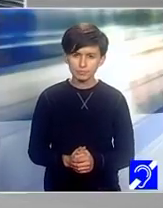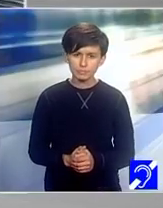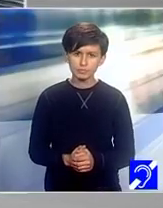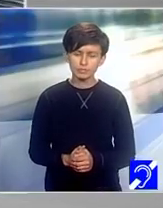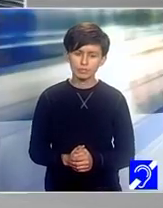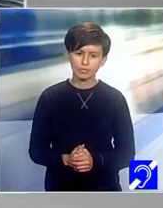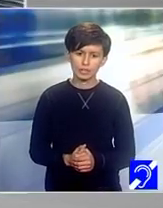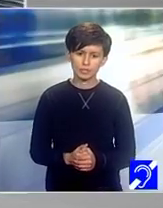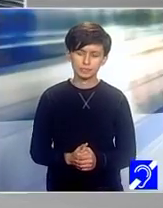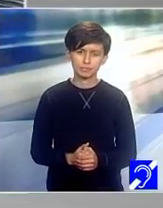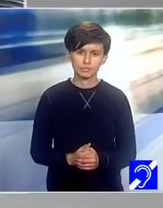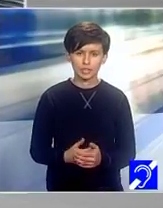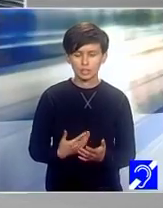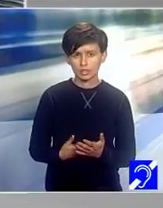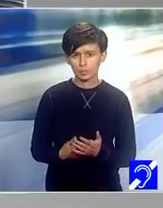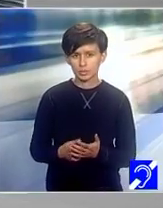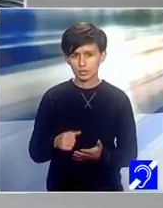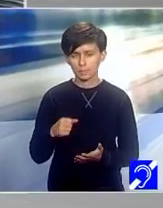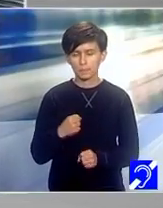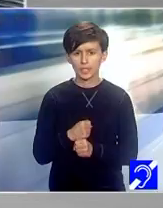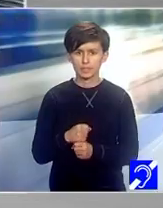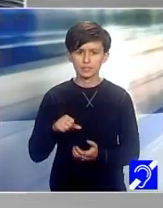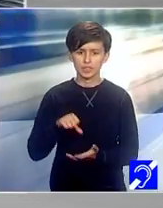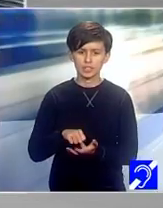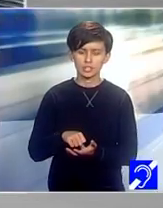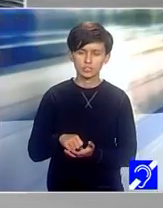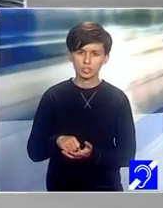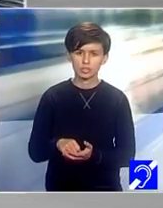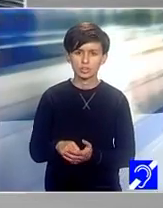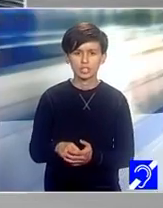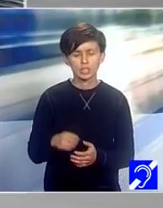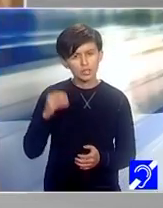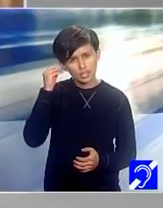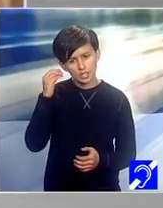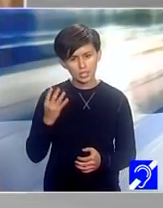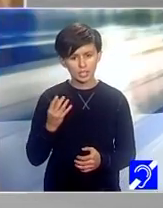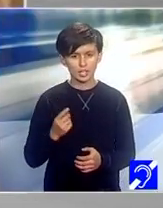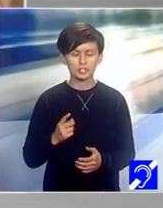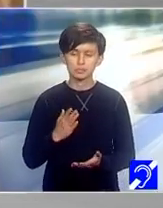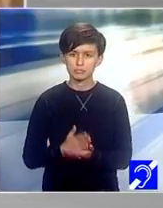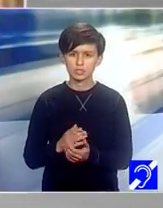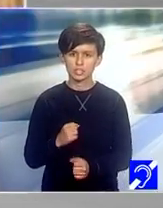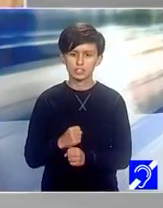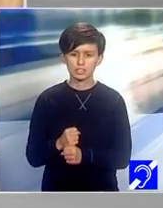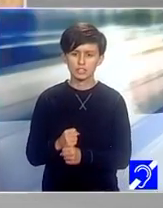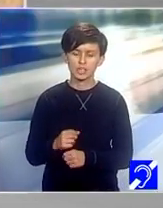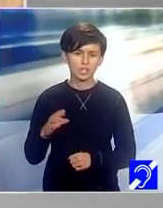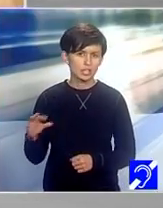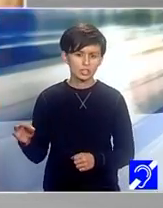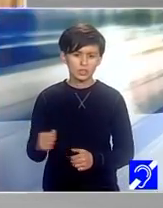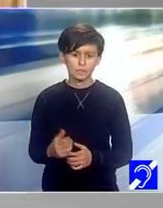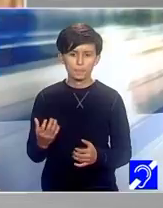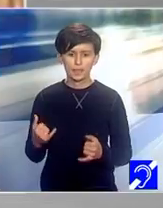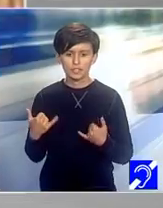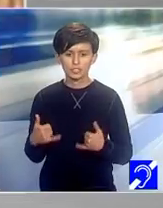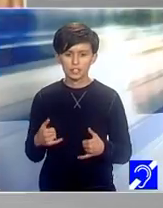pentru Excelență în industrii creative, decidea să facă altceva. Din punctul meu de vedere, ceea ce s-a întâmplat în acești ani,